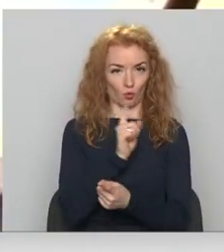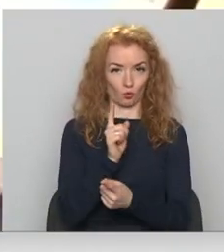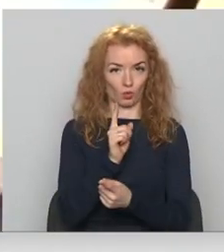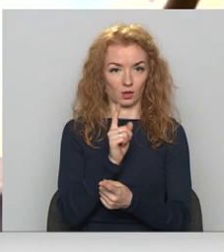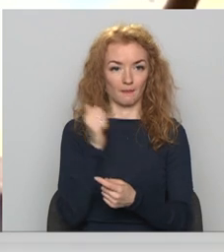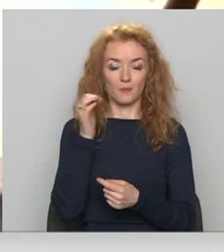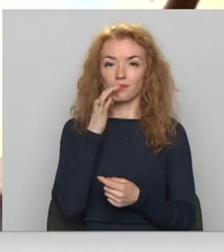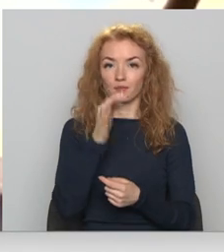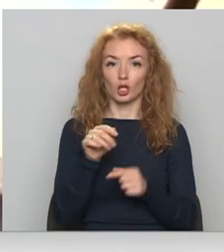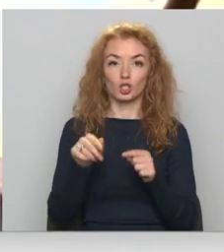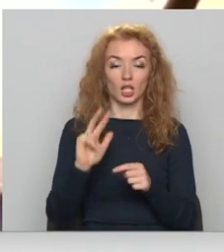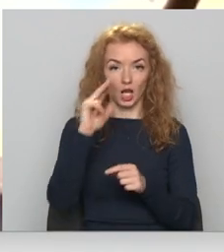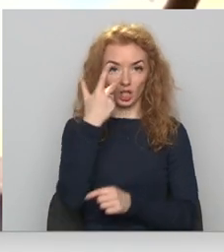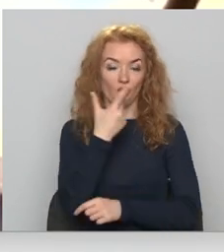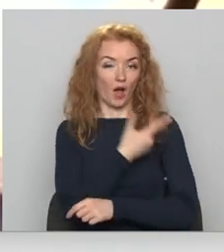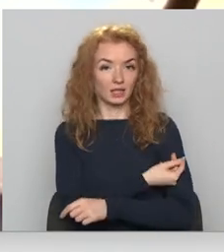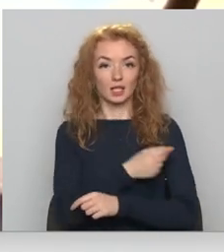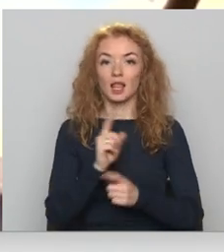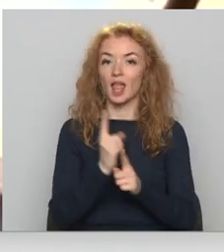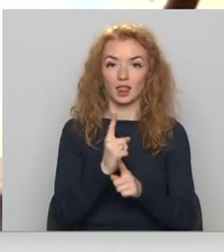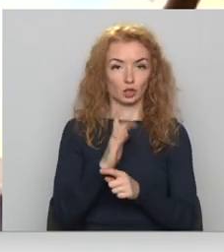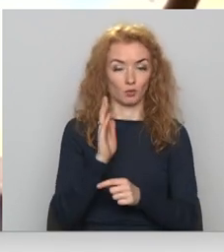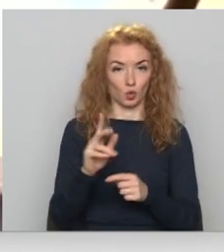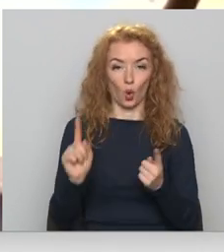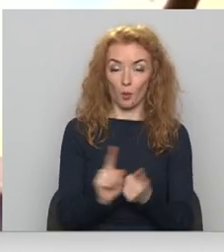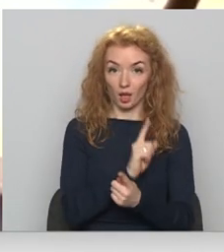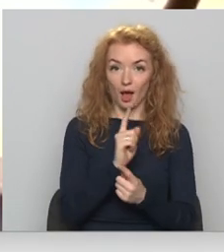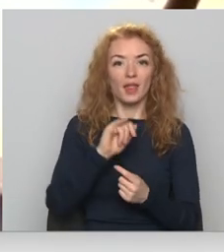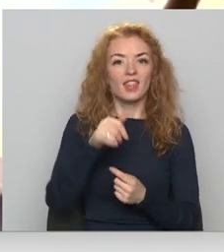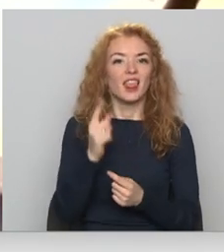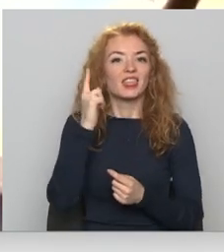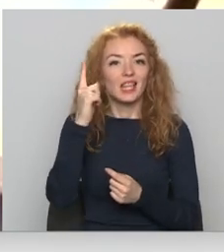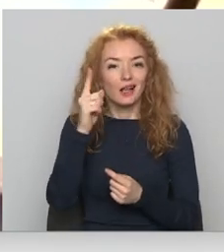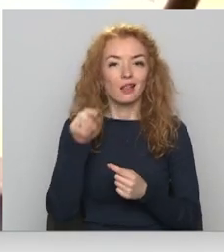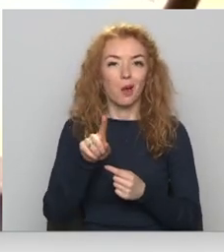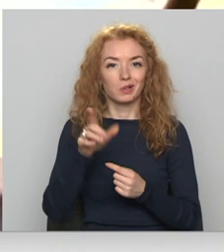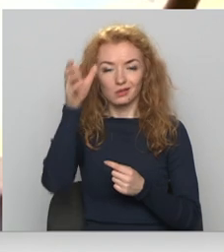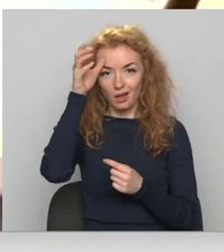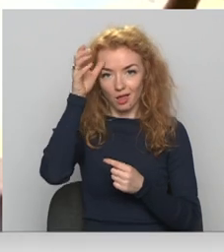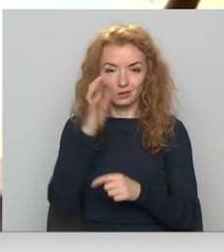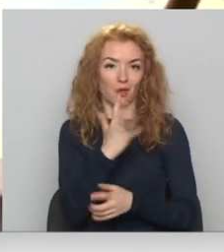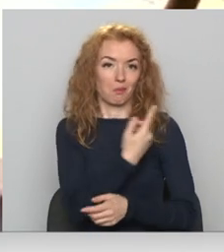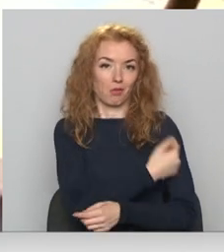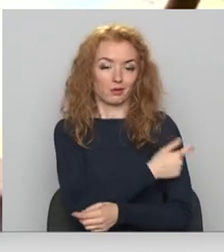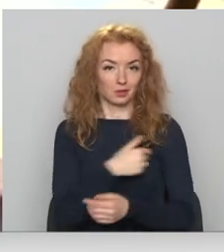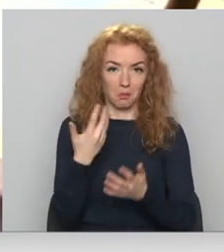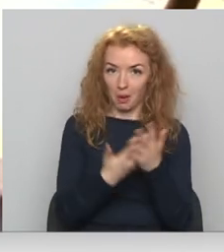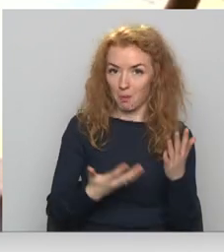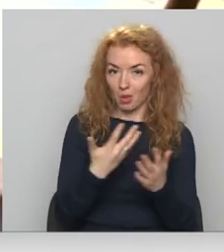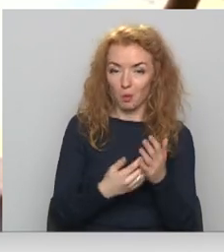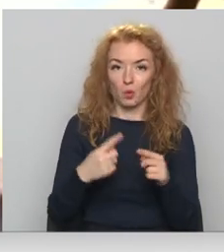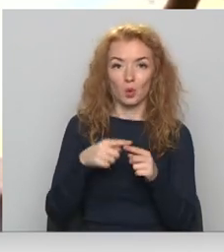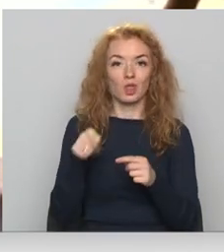vakcinācija nevar būt obligāta, jo tam nav medicīniska un zinātniska pamatojuma, ka šie cilvēki kā